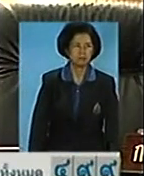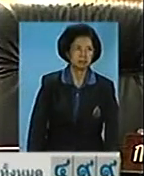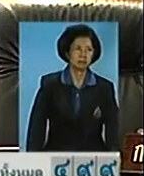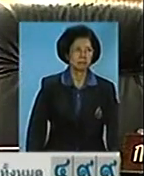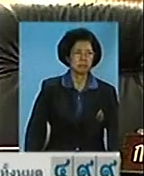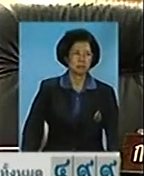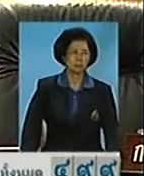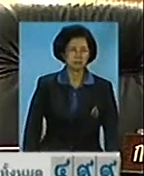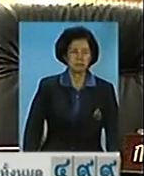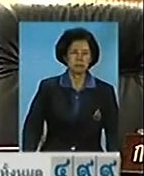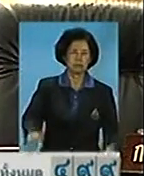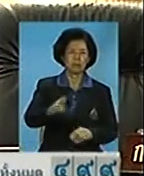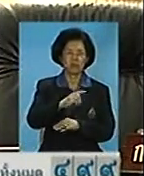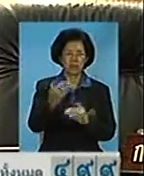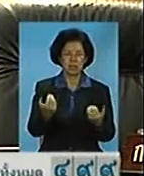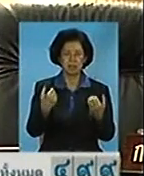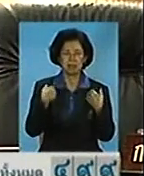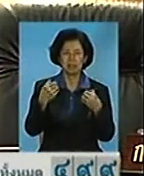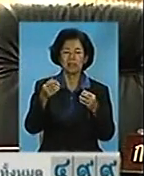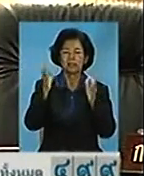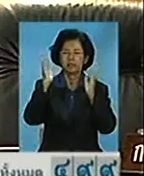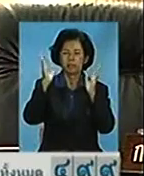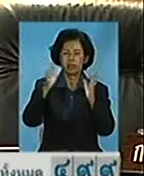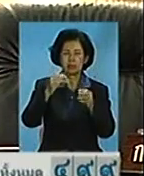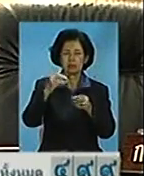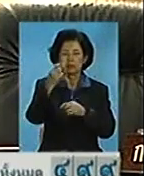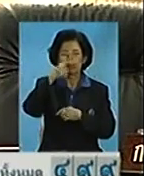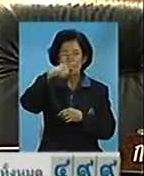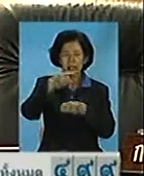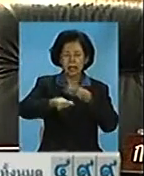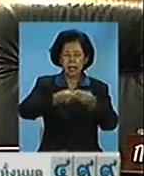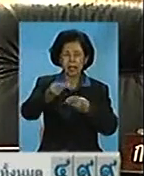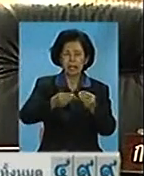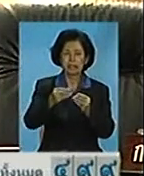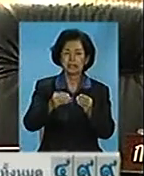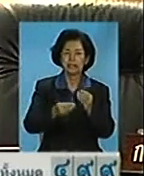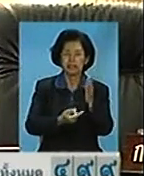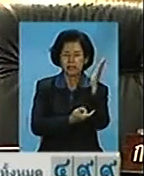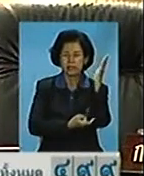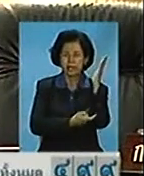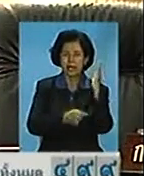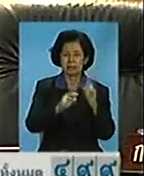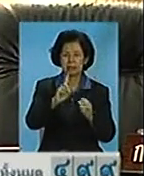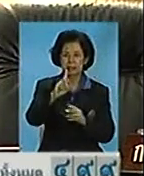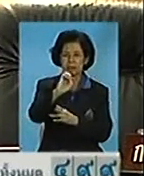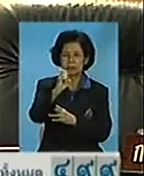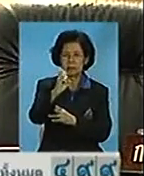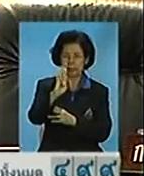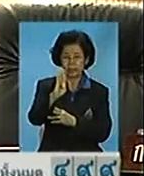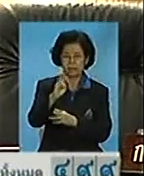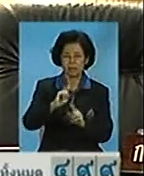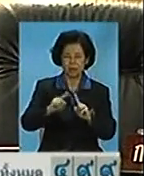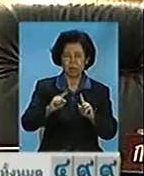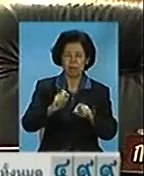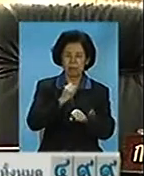านได้อภิปรายว่าในเมืองไทยเราขายยางดิบนะแต่เราไม่มีการพัฒนาอุตสาหกรรมที่จะรองรับเพื่อเพิ่มมูลค่า